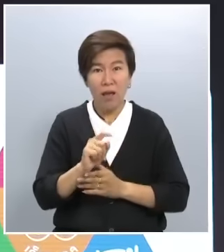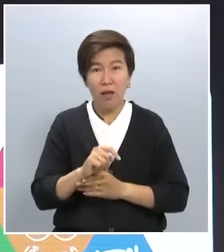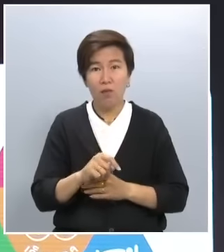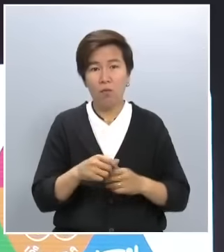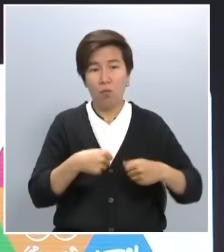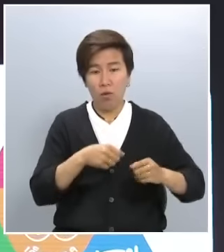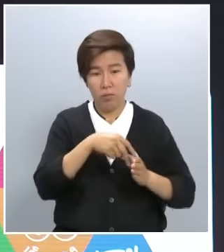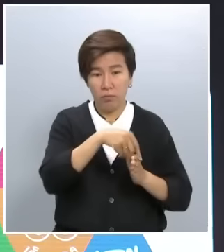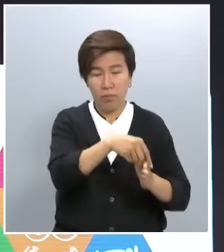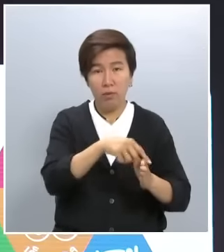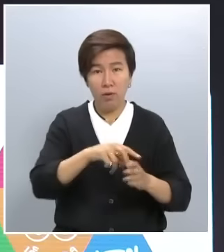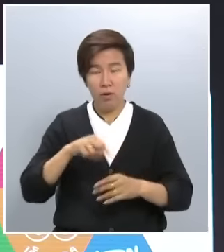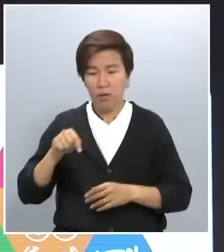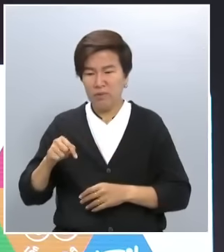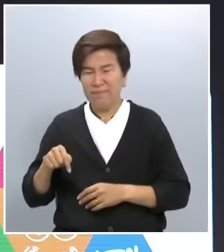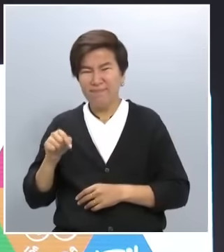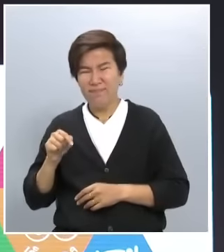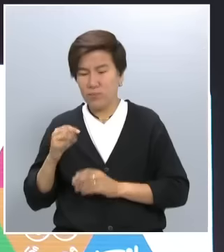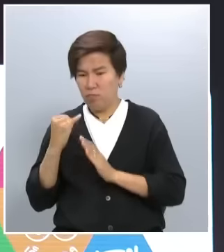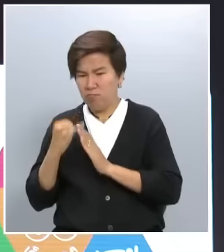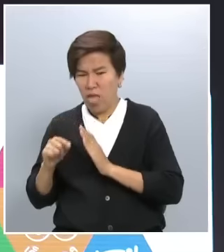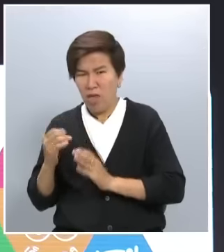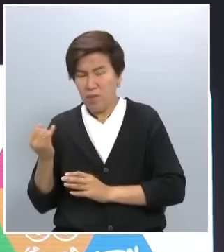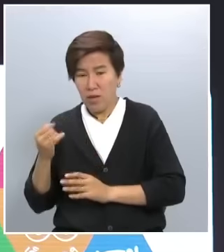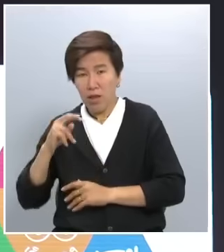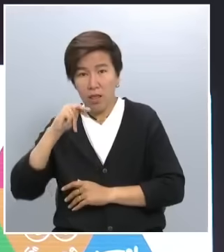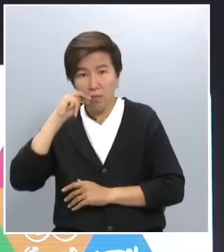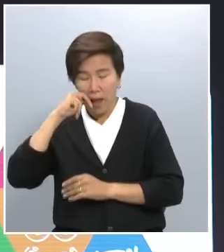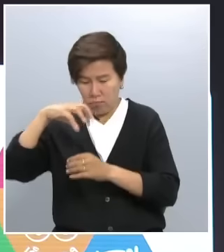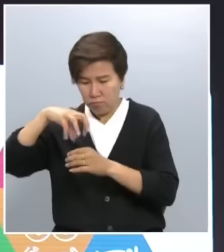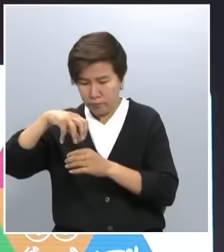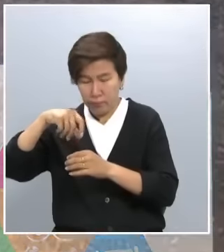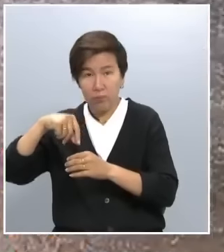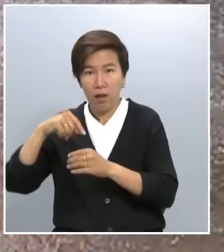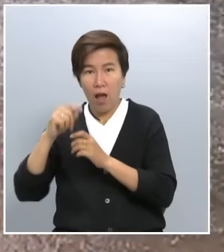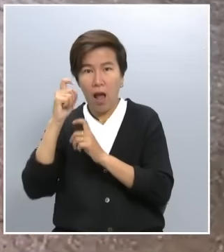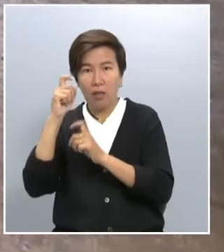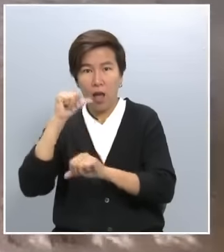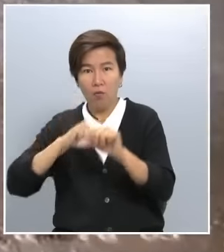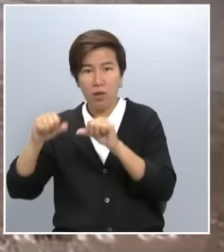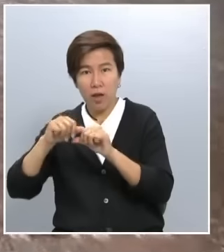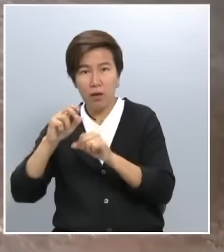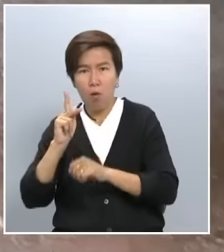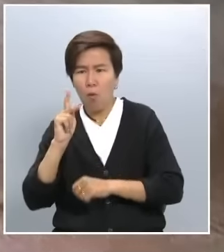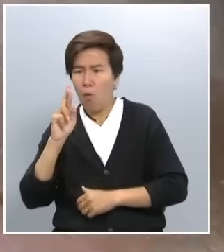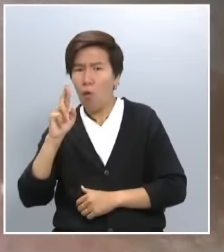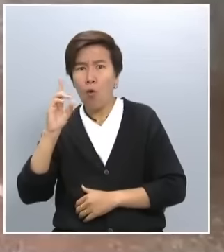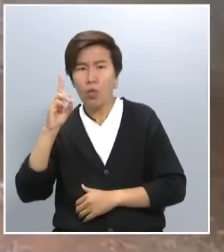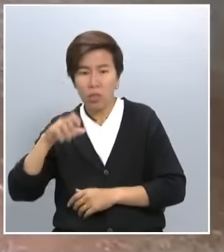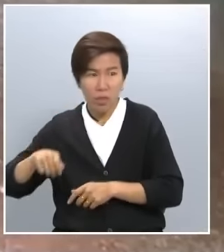อนนี้เสี่ยงว่าตาอาจจะไม่สามารถกลับมามองได้เห็นชัดเหมือนเดิมเหตุการณ์เกิดขึ้นประมาณ2 ทุ่มเมื่อวาน